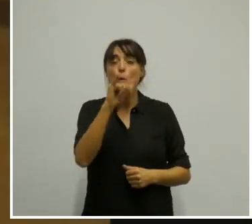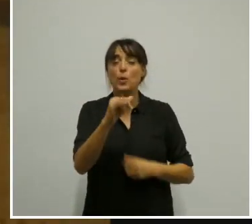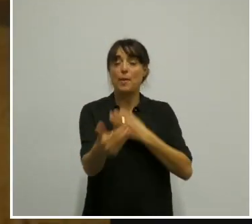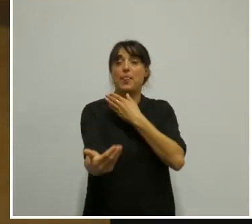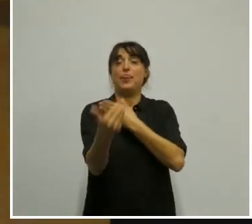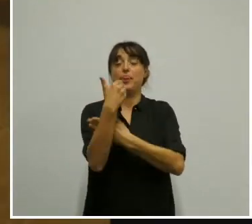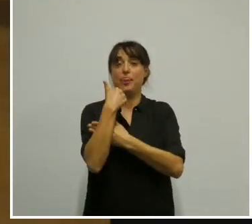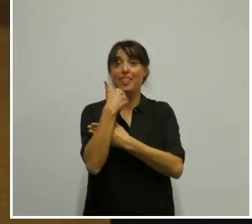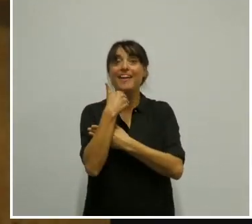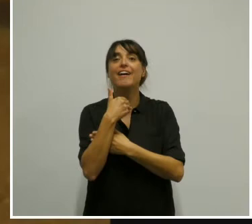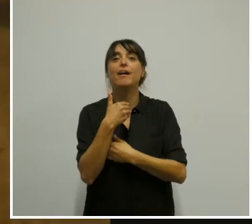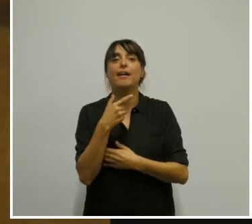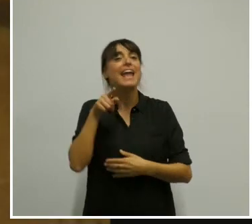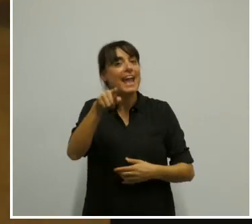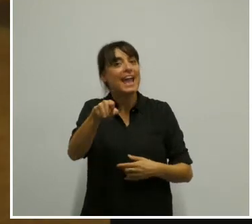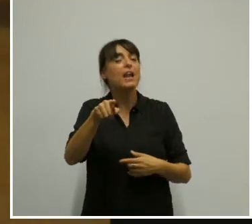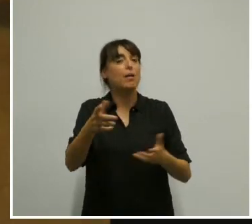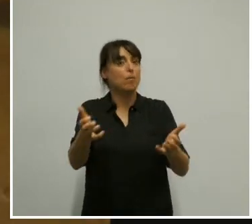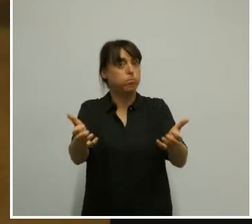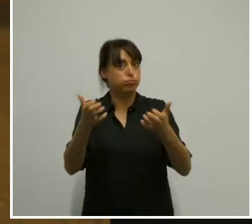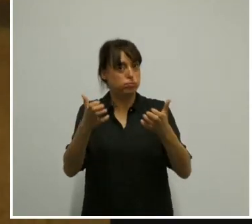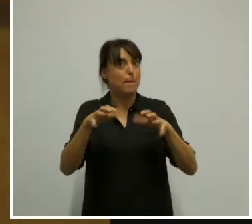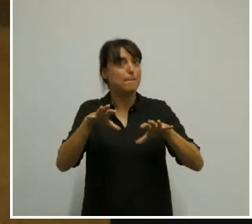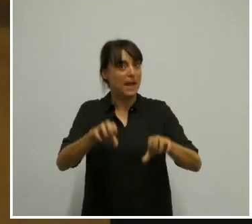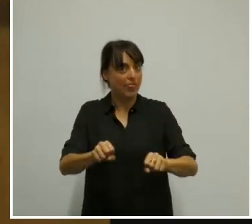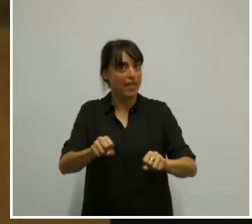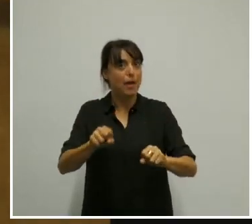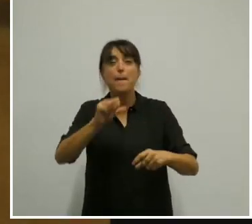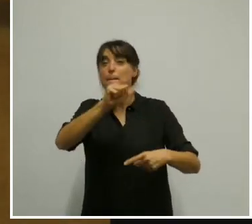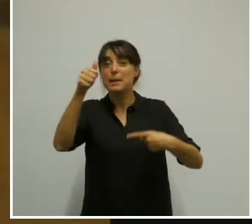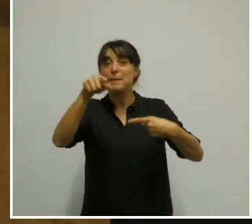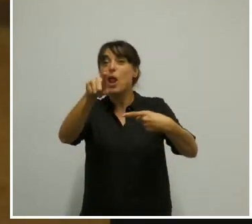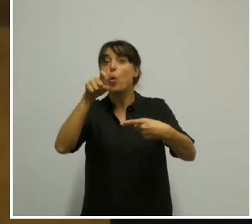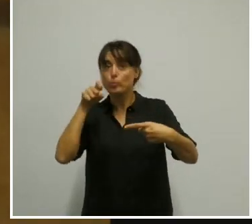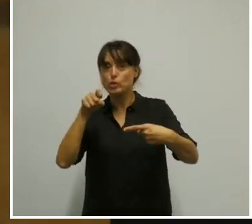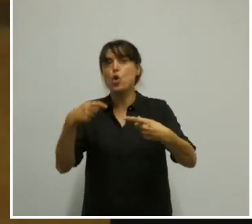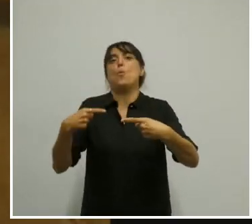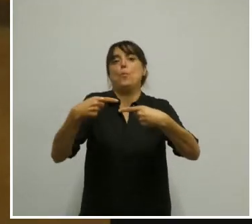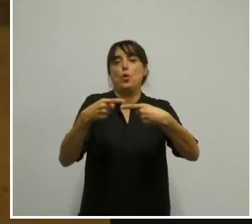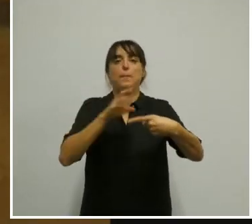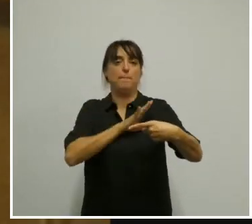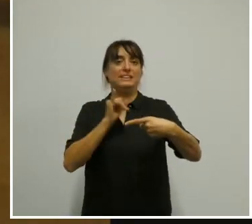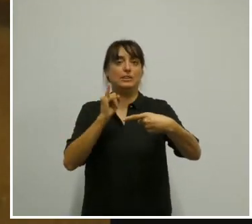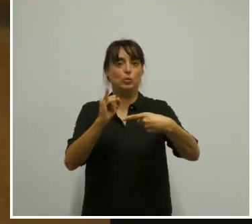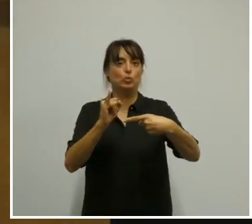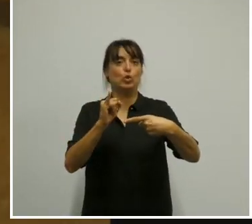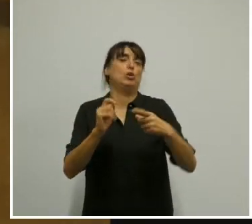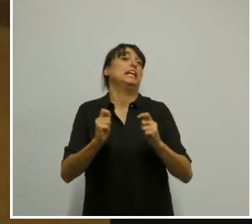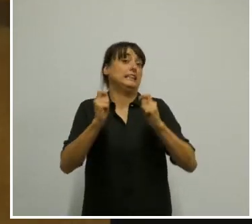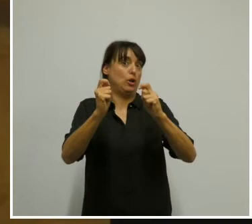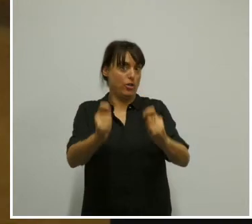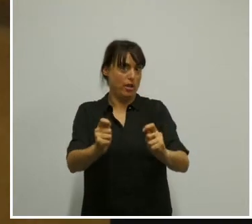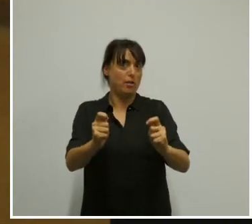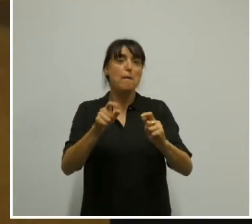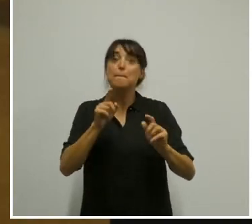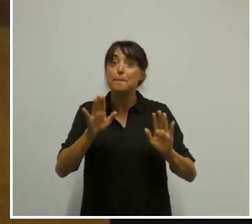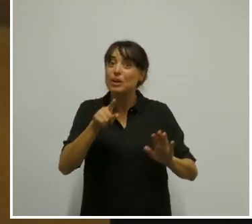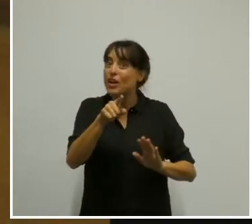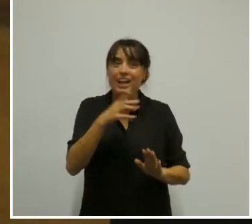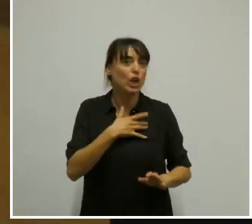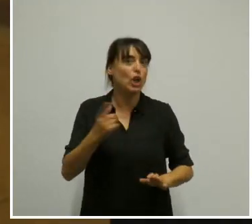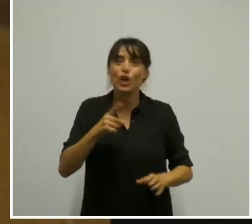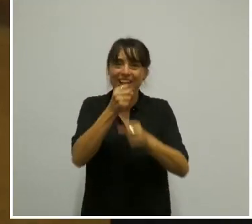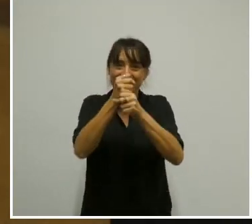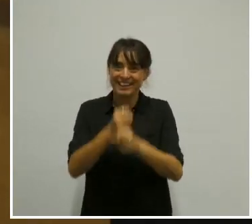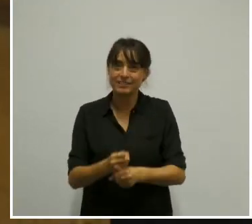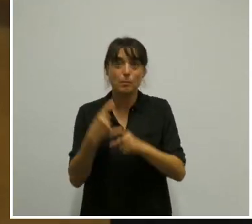centre que no volia estar al nostre centre. És el que ens va sobtar en aquella ocasió. Però ja et dic que no ha passat des d'aleshores. Mm-hmm. Suposo que va ser al